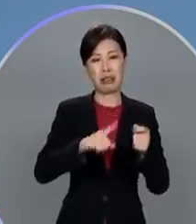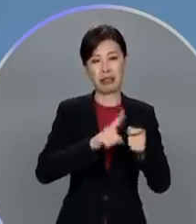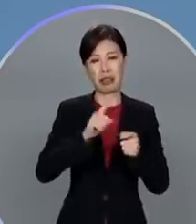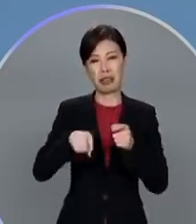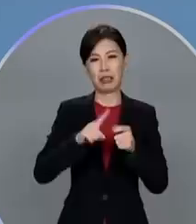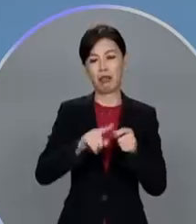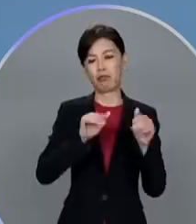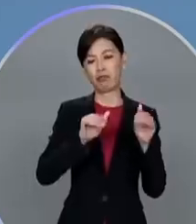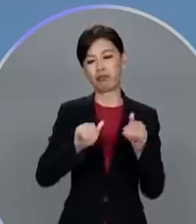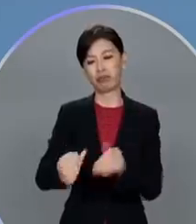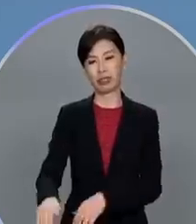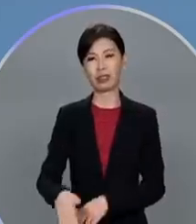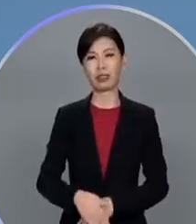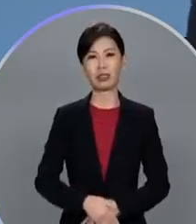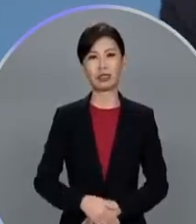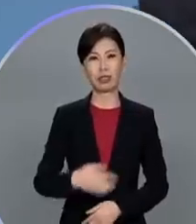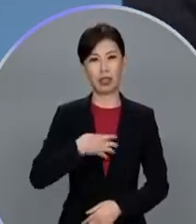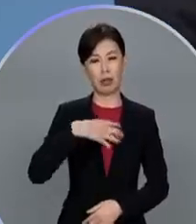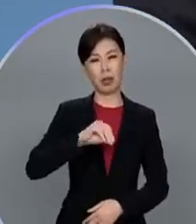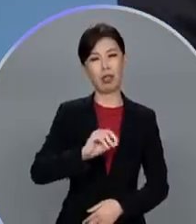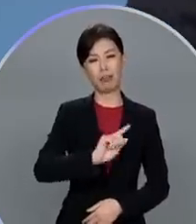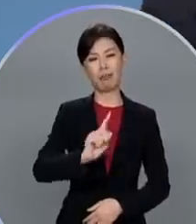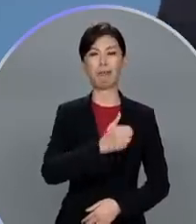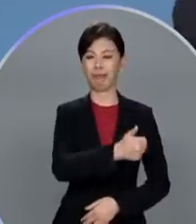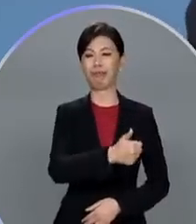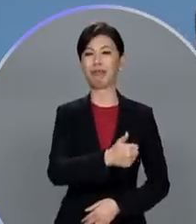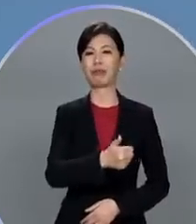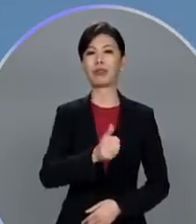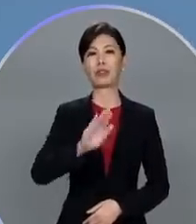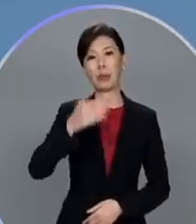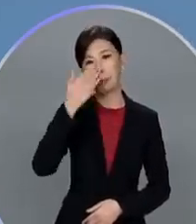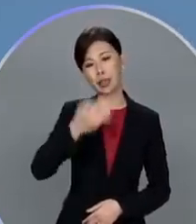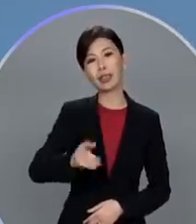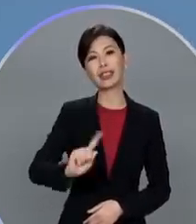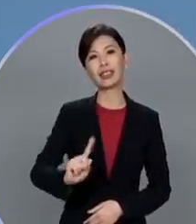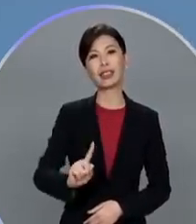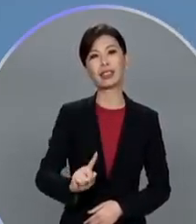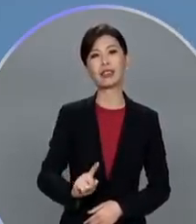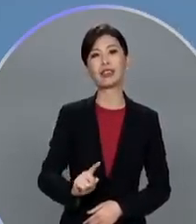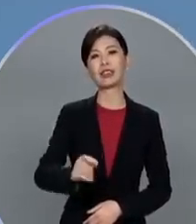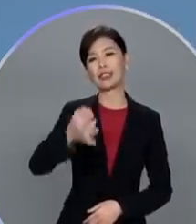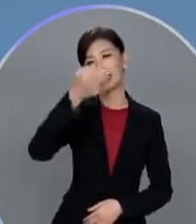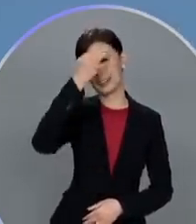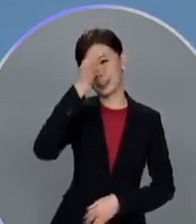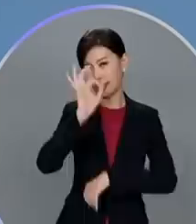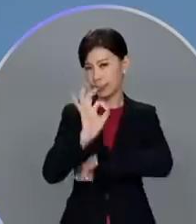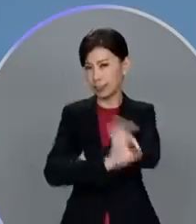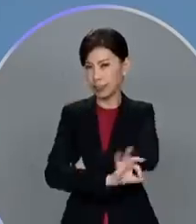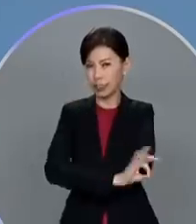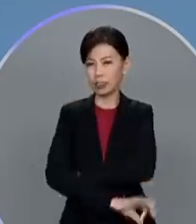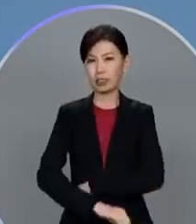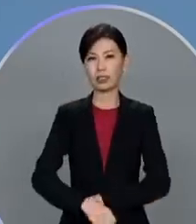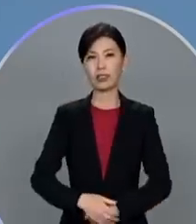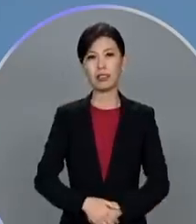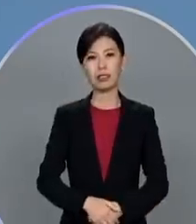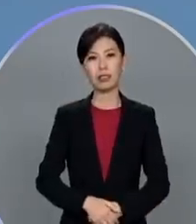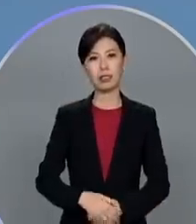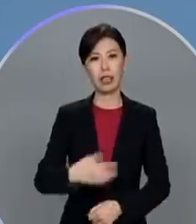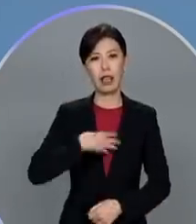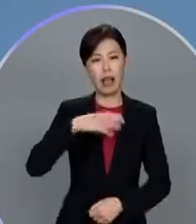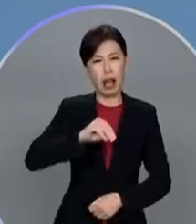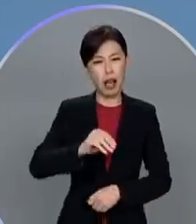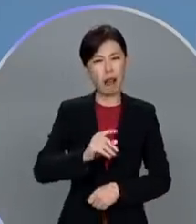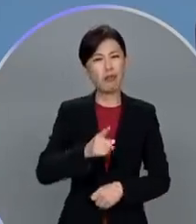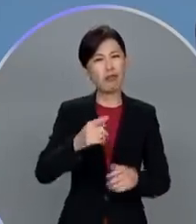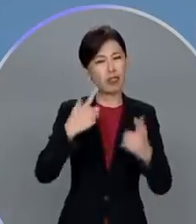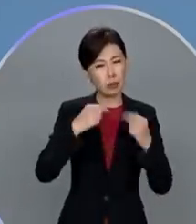年。陈水扁什么都好，败在一个字，贪。陈水扁是三级贫户，做了中华民国